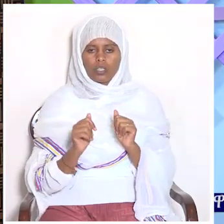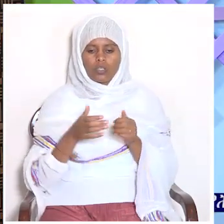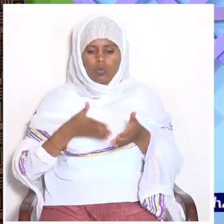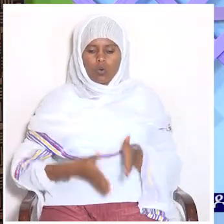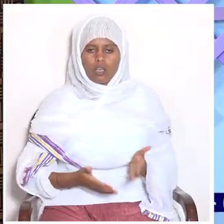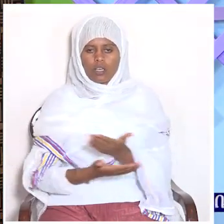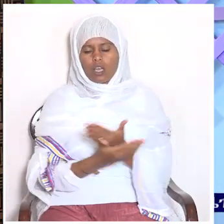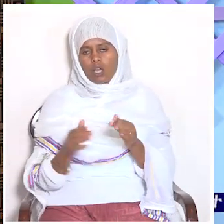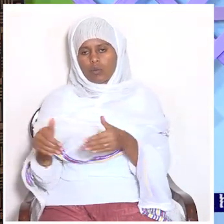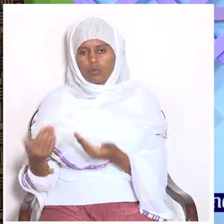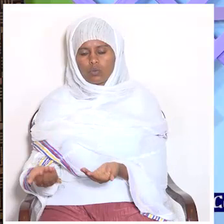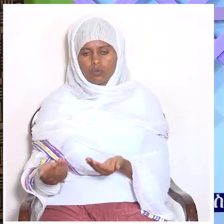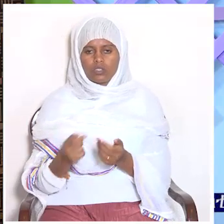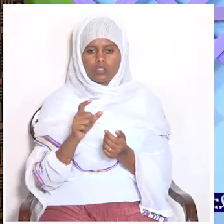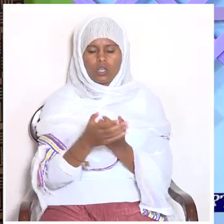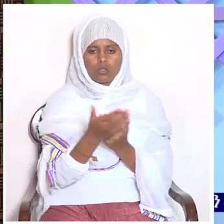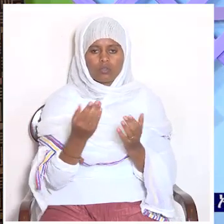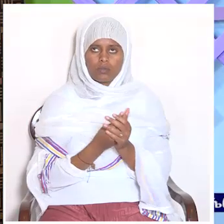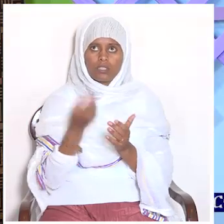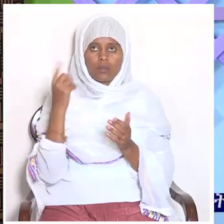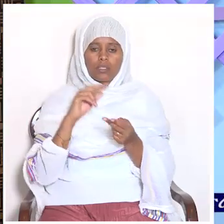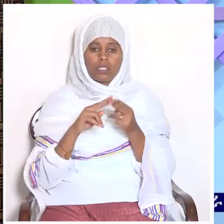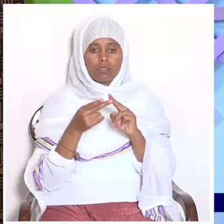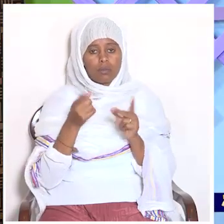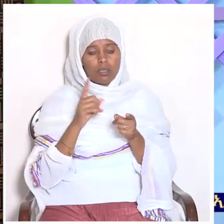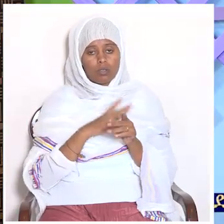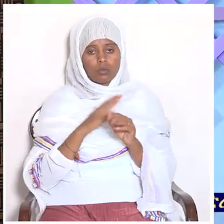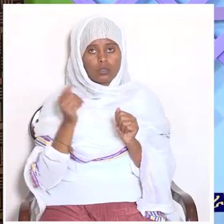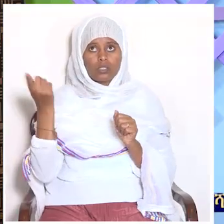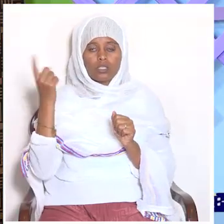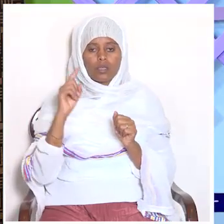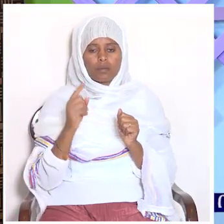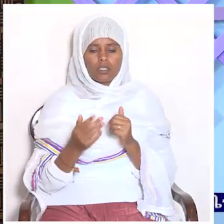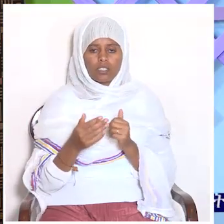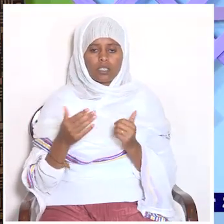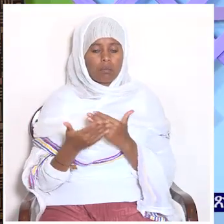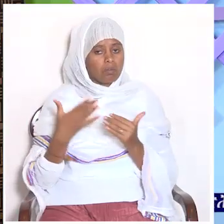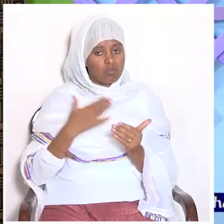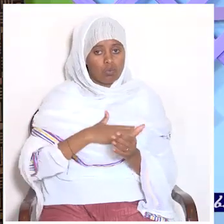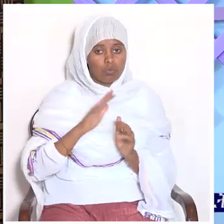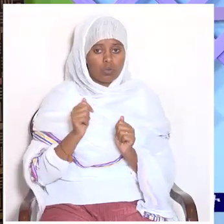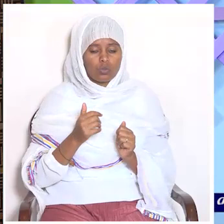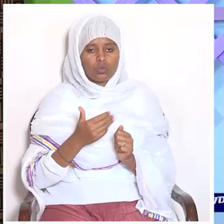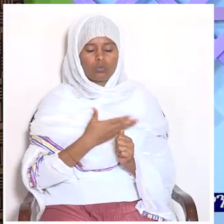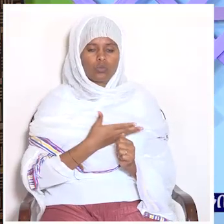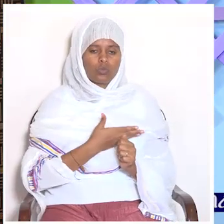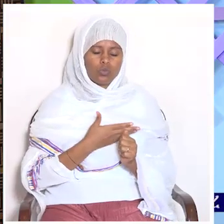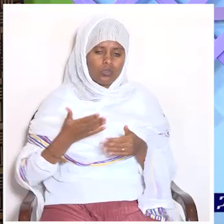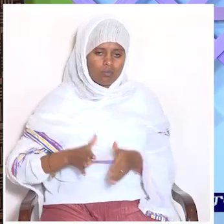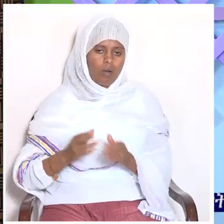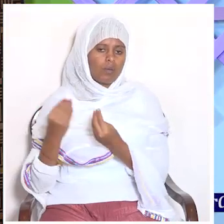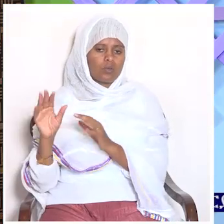ዘይኮነ ውላድ ኣይሃበኩምን። ንስኻትኩም ምስ እግዚኣብሔር ርክም ተዘለወኩም እግዚኣብሔር ዘይጸላእኩም እንተዝኸውን ነይሩ